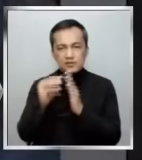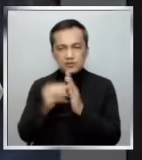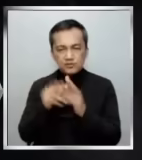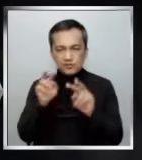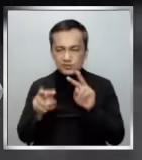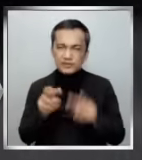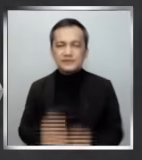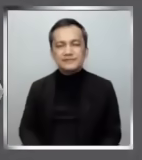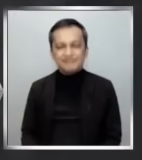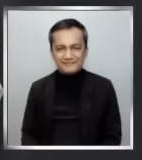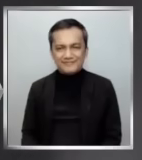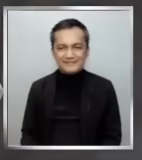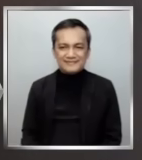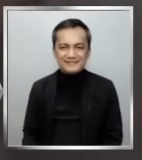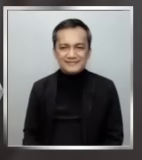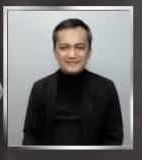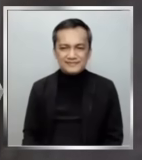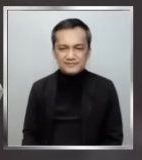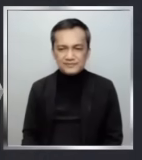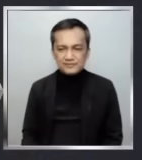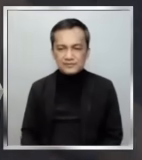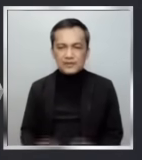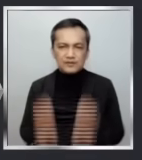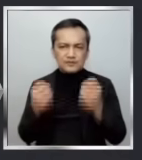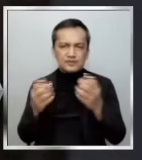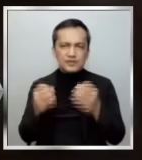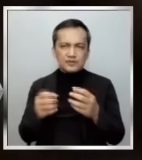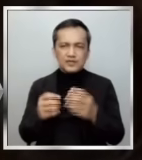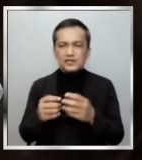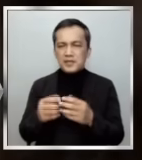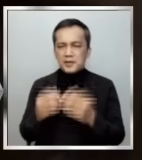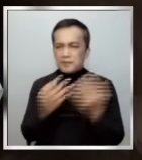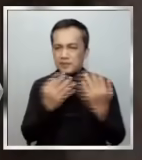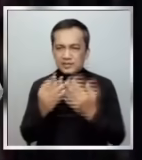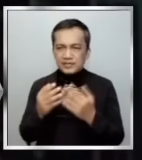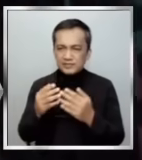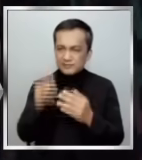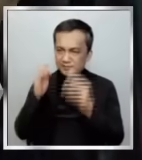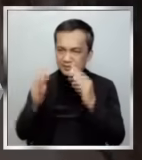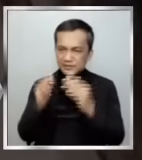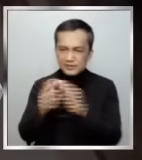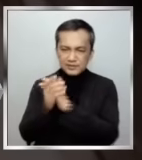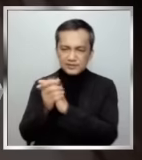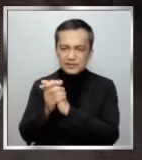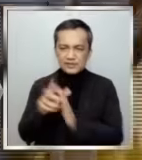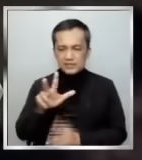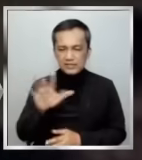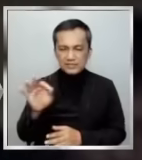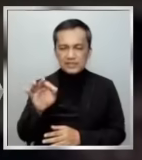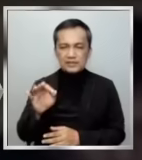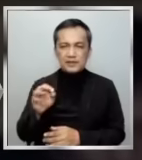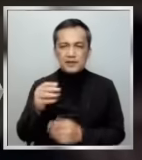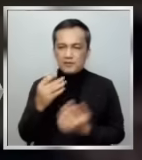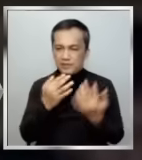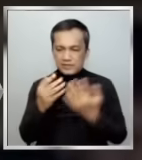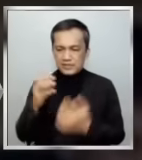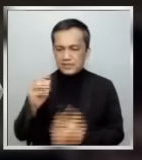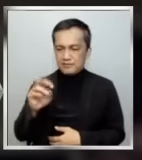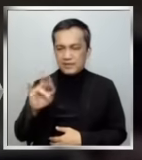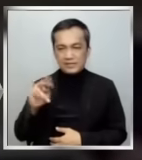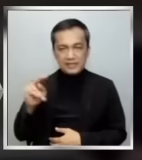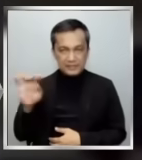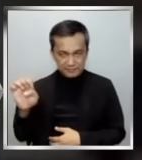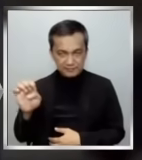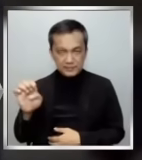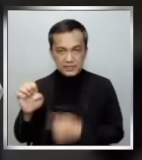na bumuhos din ang birthday greetings para sa 39th birthday ni maran sabi ng